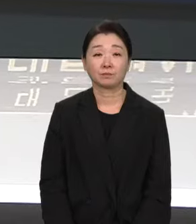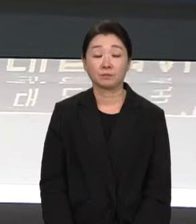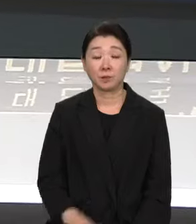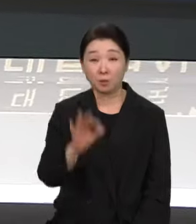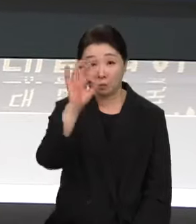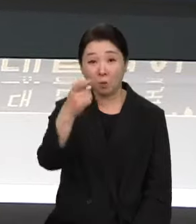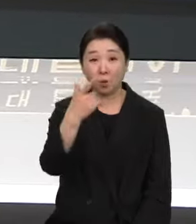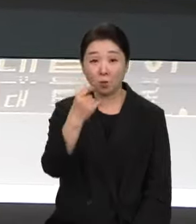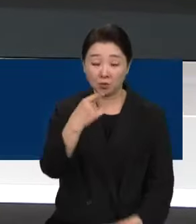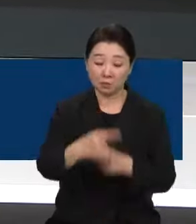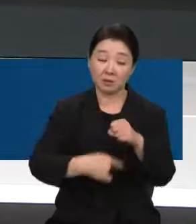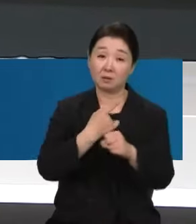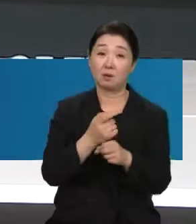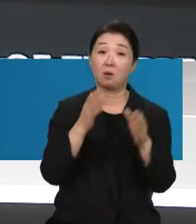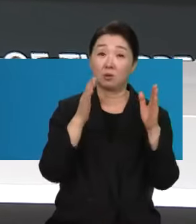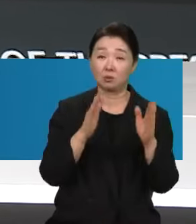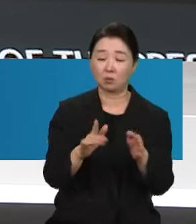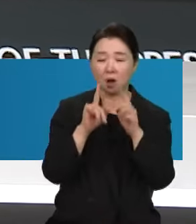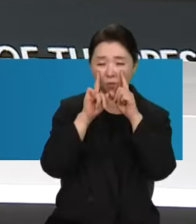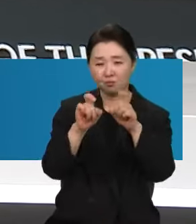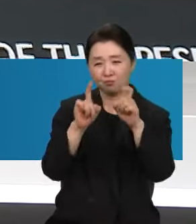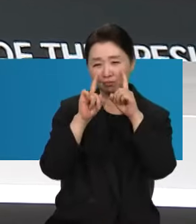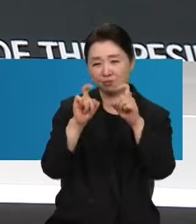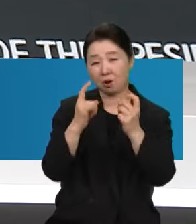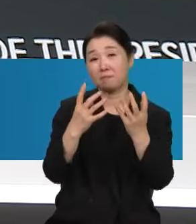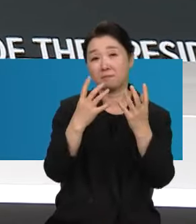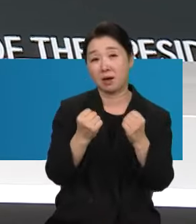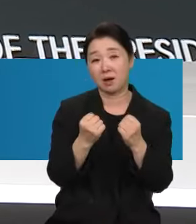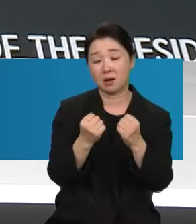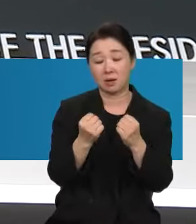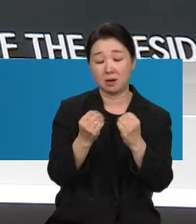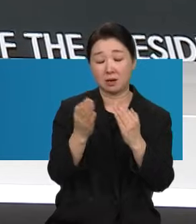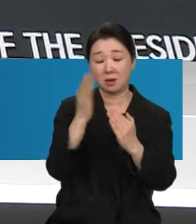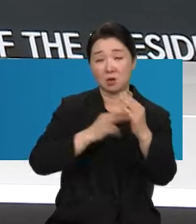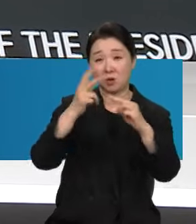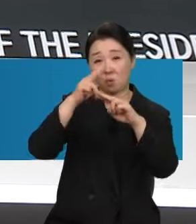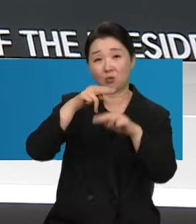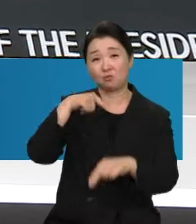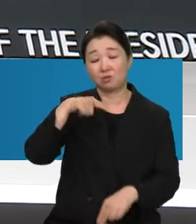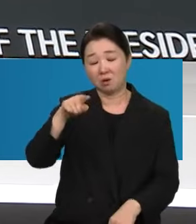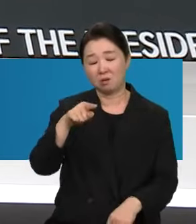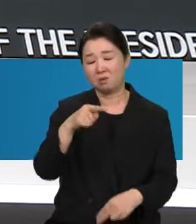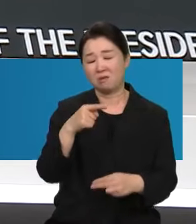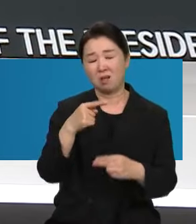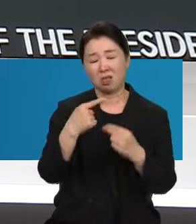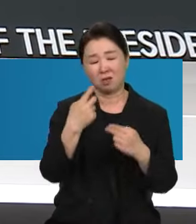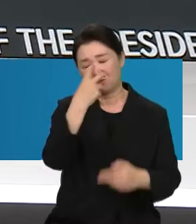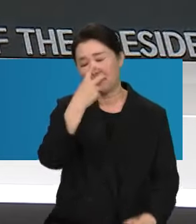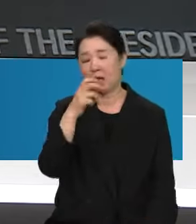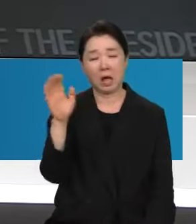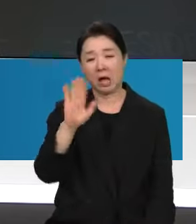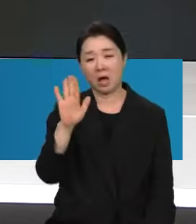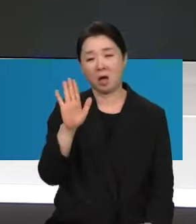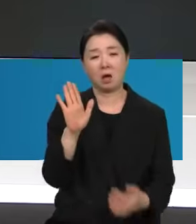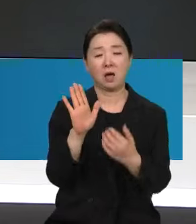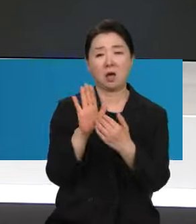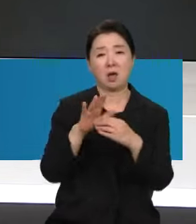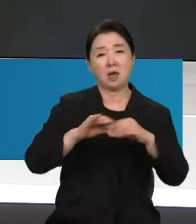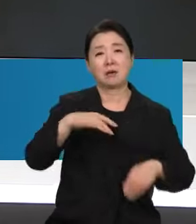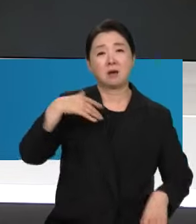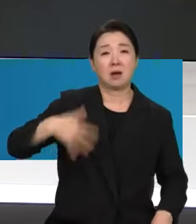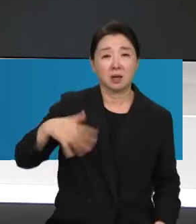보신 것처럼 지난 1년 동안 여러 의혹에 쌓여왔지만 공수처의 수사는 꽉 막혀 있습니다. 특히 대통령실 수사 외압